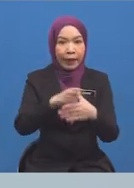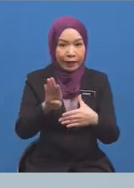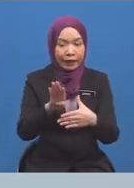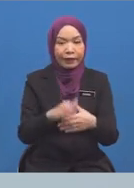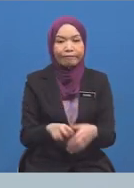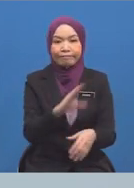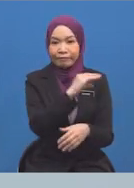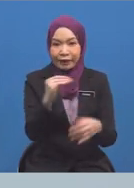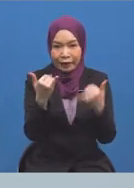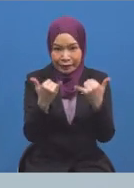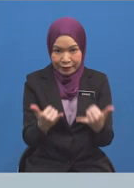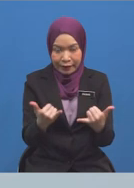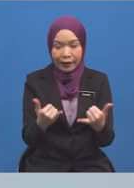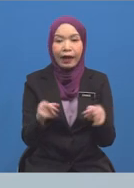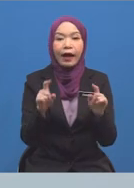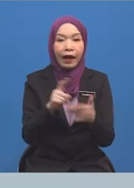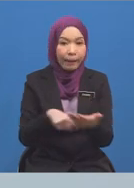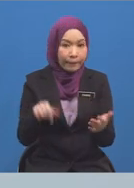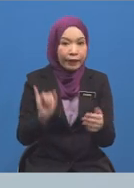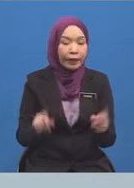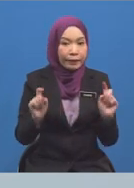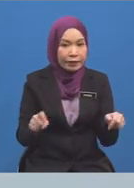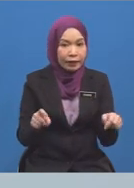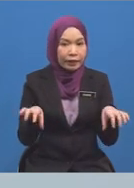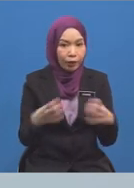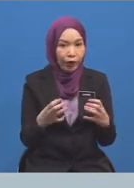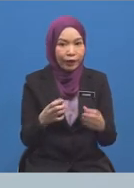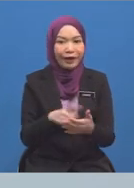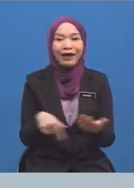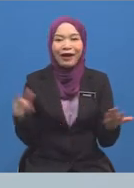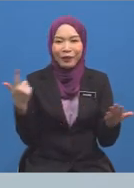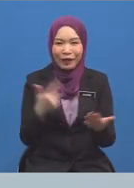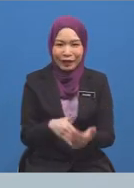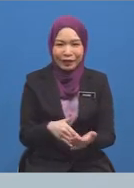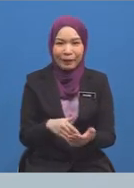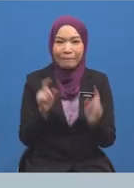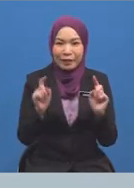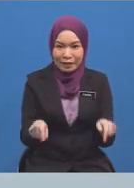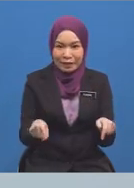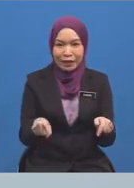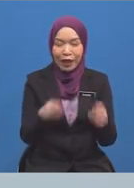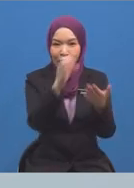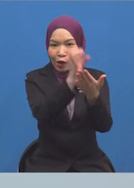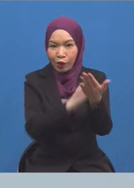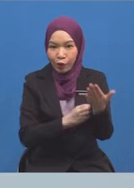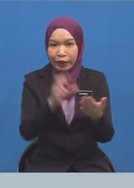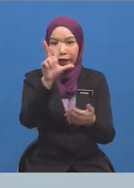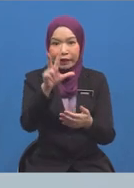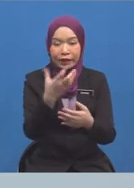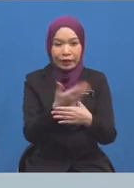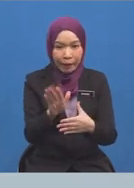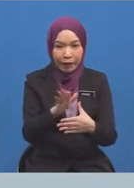sekarang Nah buat apalagi apalagi dodek galau pula tiga bahagian